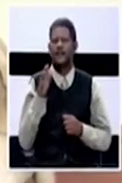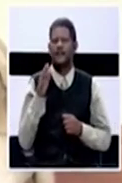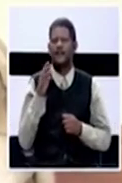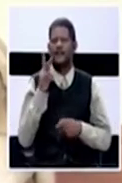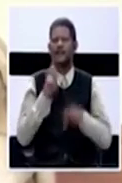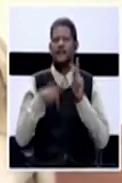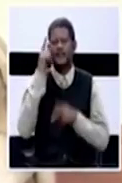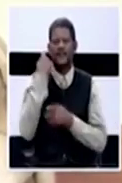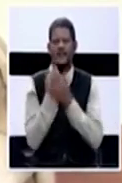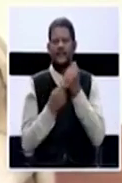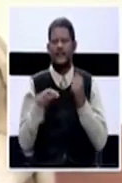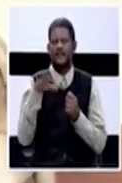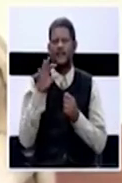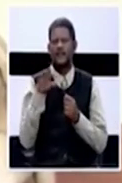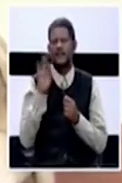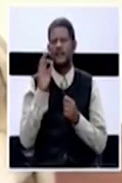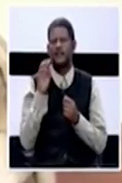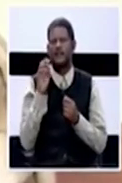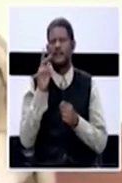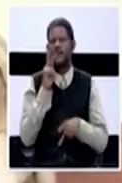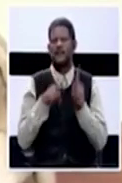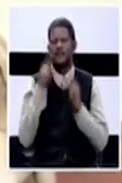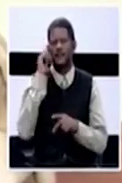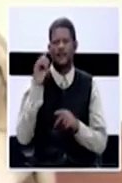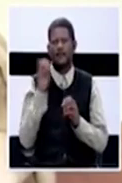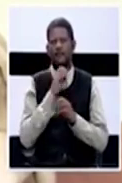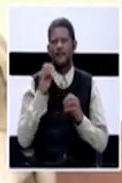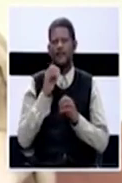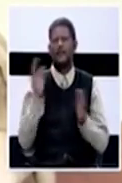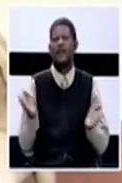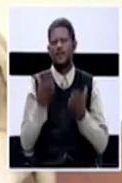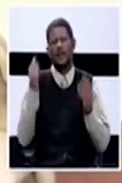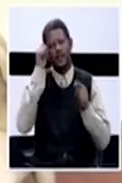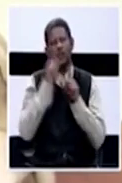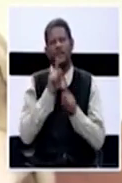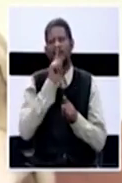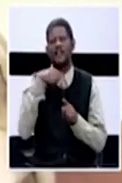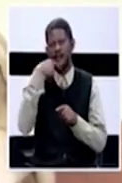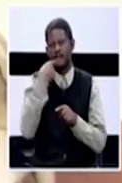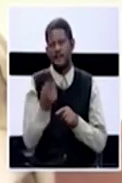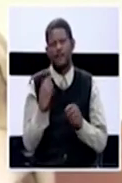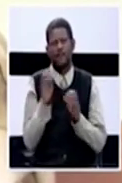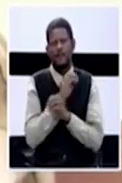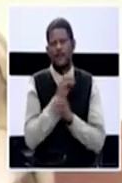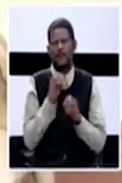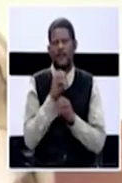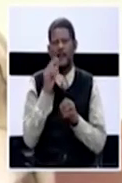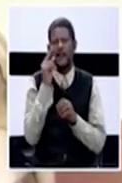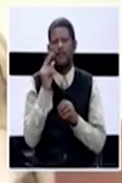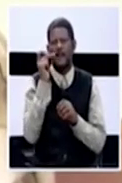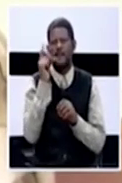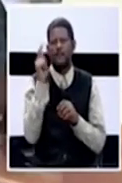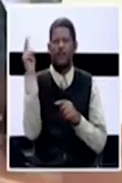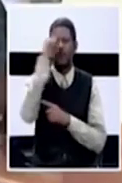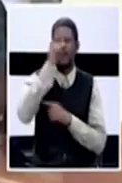ትግራይ ፀኒሕና እቲ ህዝቢ ትግራይ ግን ምንም ደጋፋዓናዮ ነገር የለን ናይ ጆካትኩም ኣሕዋት ኢና ገለን እንዳልና ዋላ ሓንቲ ኣባ ድማ ውዒልና ሓዲርና